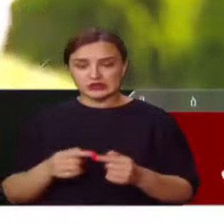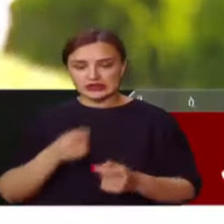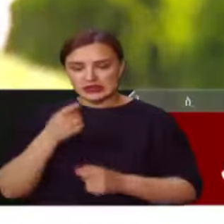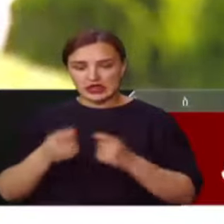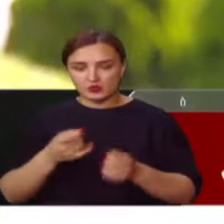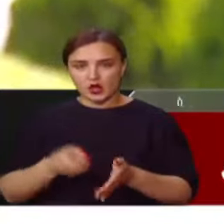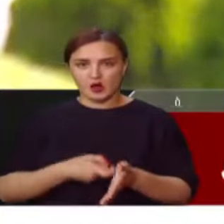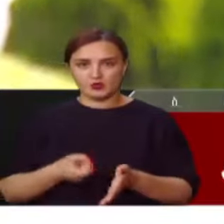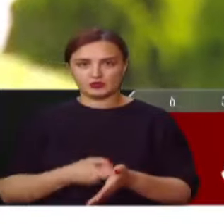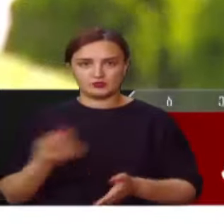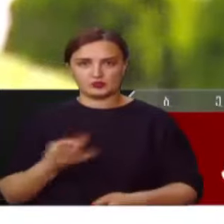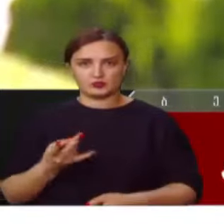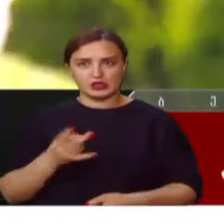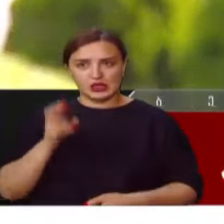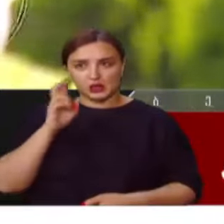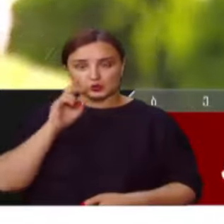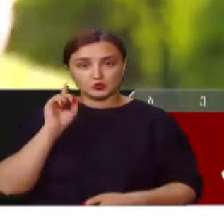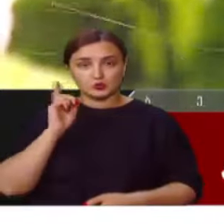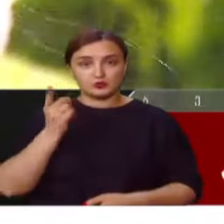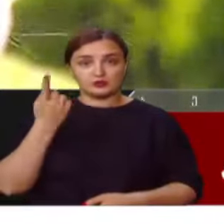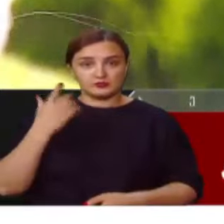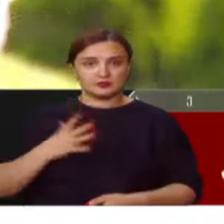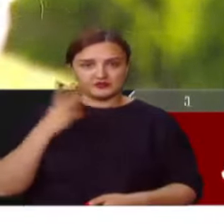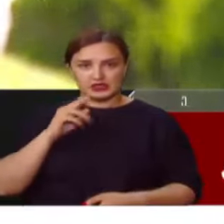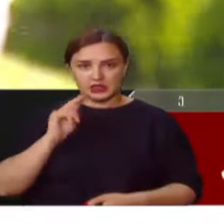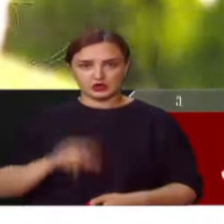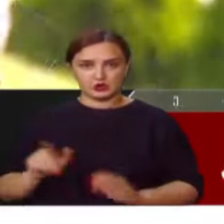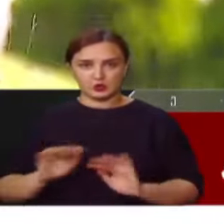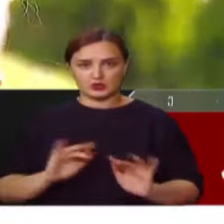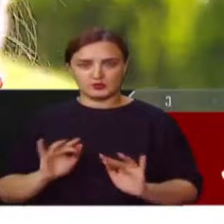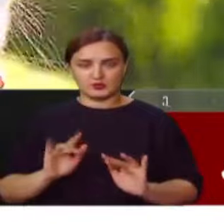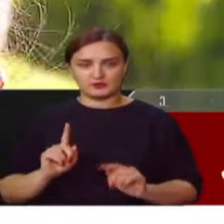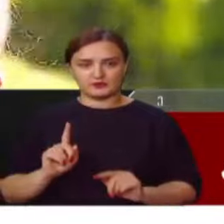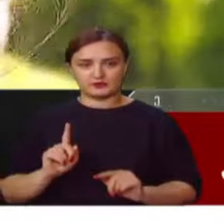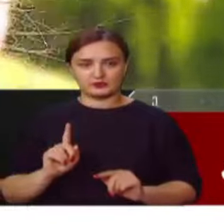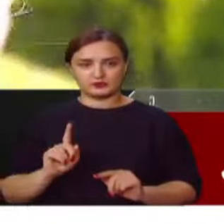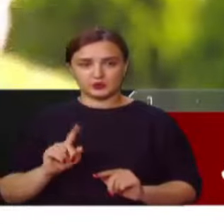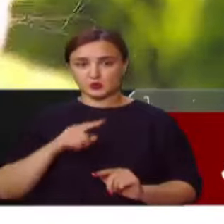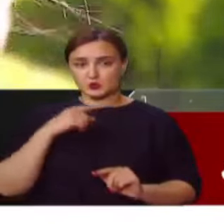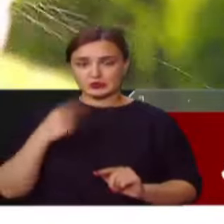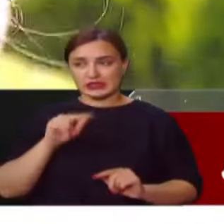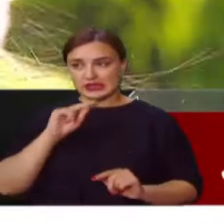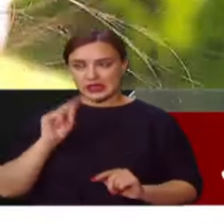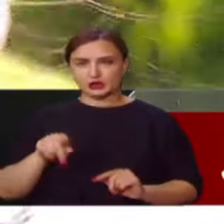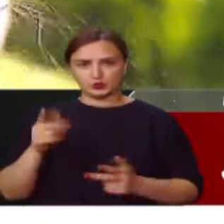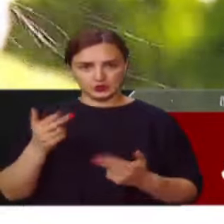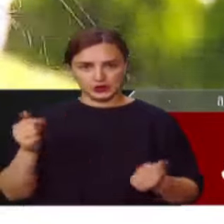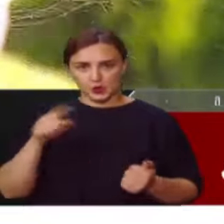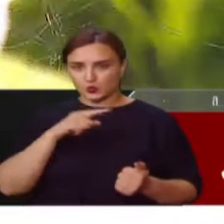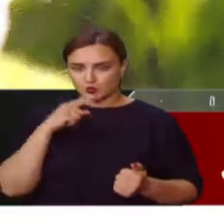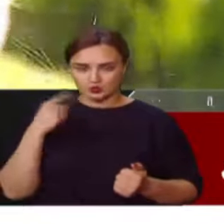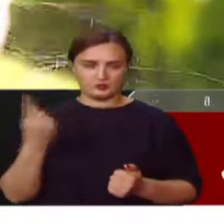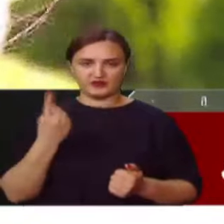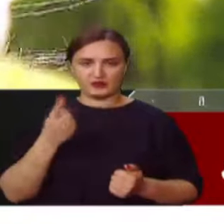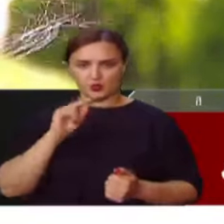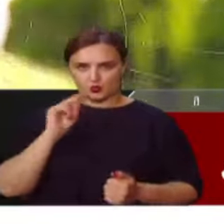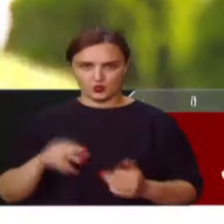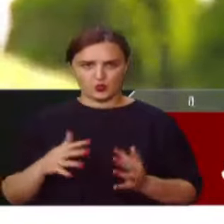იმ ხელისუფლების დანაშაულებრივი ქმედების. კიდევ ერთხელ, არაფერი არ ამცირებს რუსეთის დანაშაულს, აგრესიის და